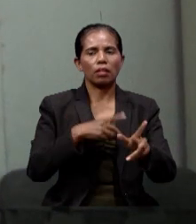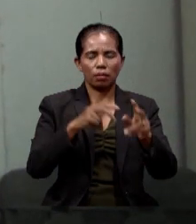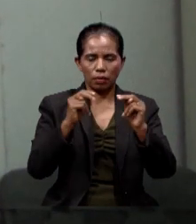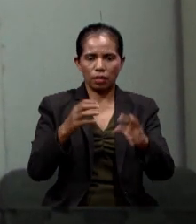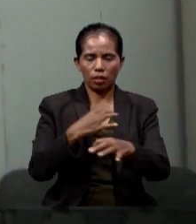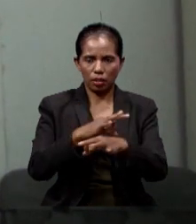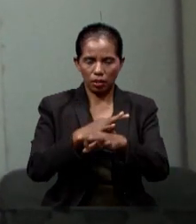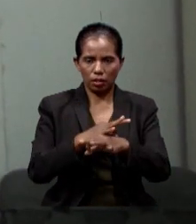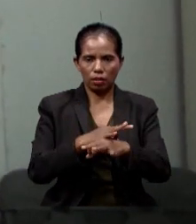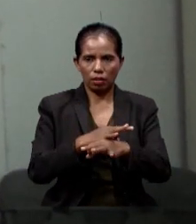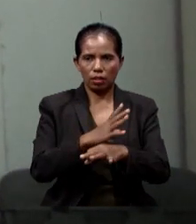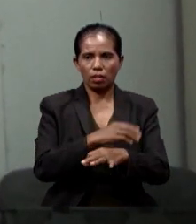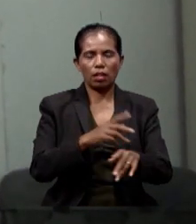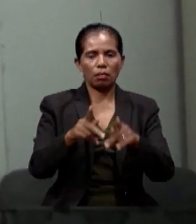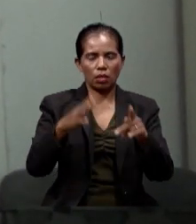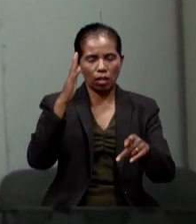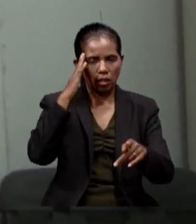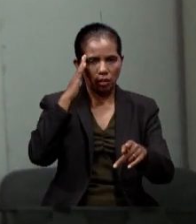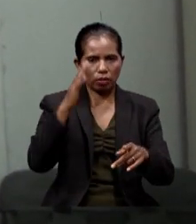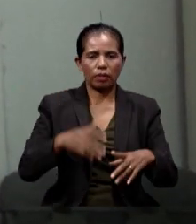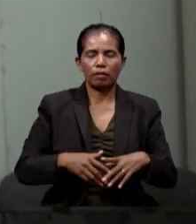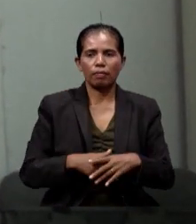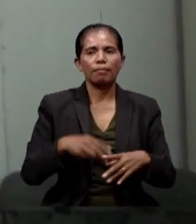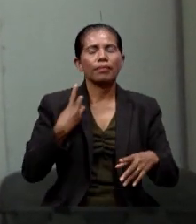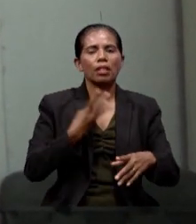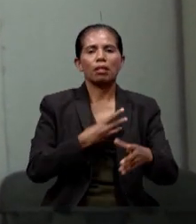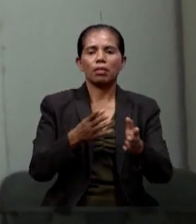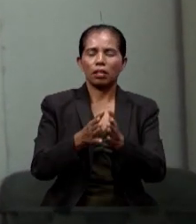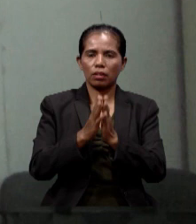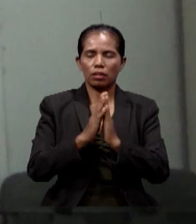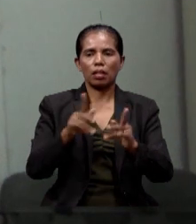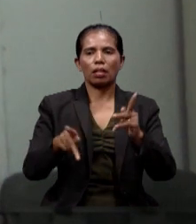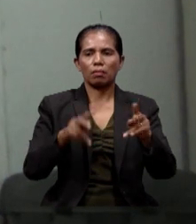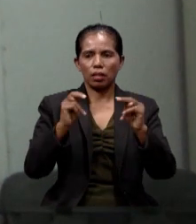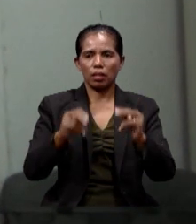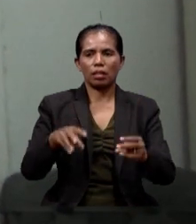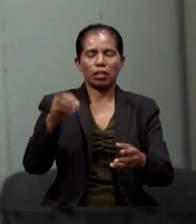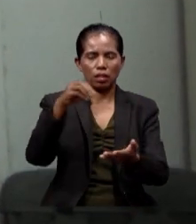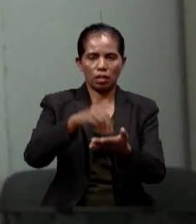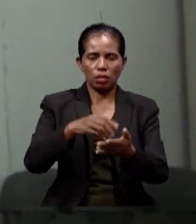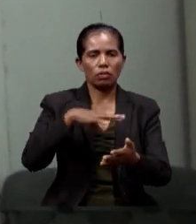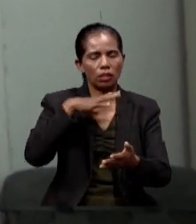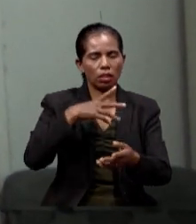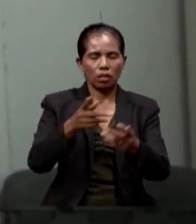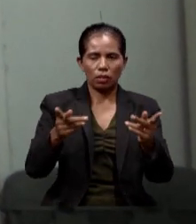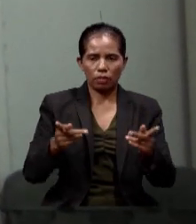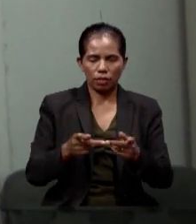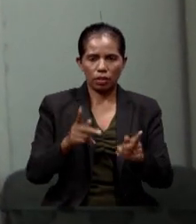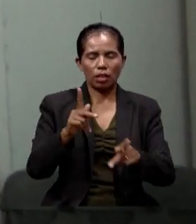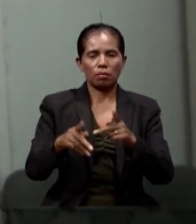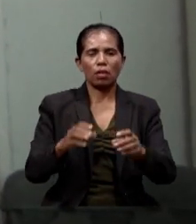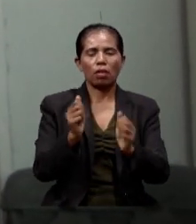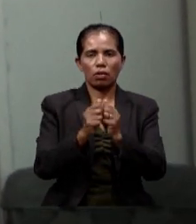maka consciência e mania ne ami uso para e maten que so eliso e ne fatin e ma ho careta